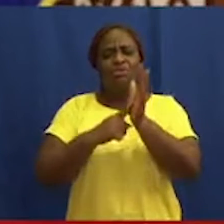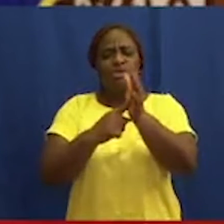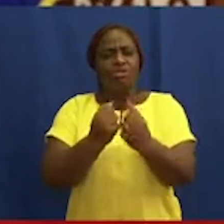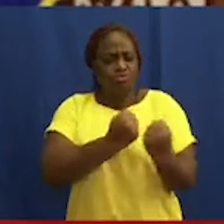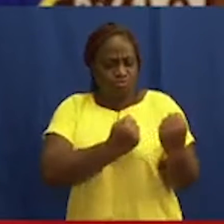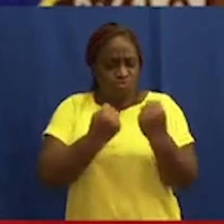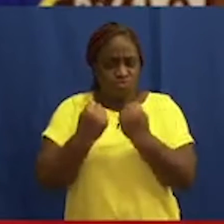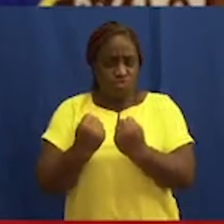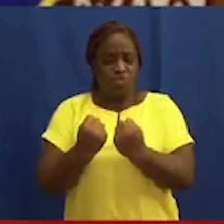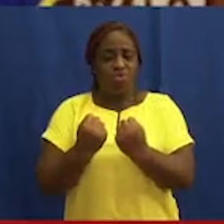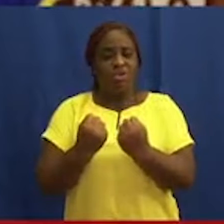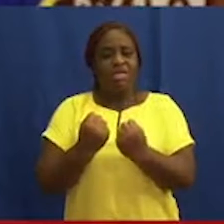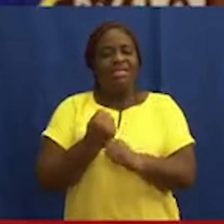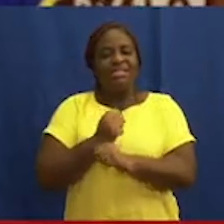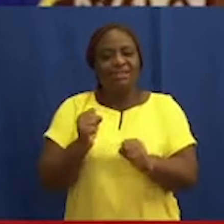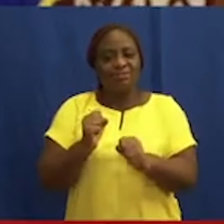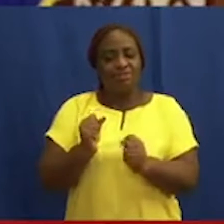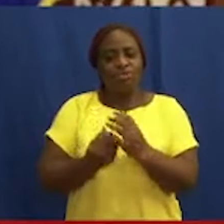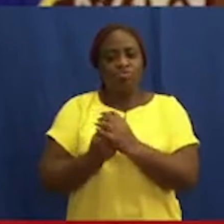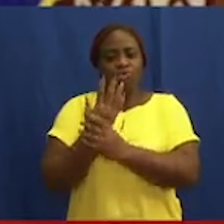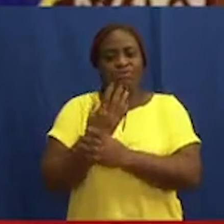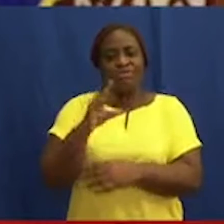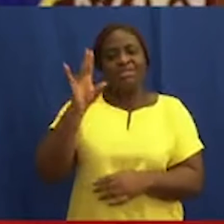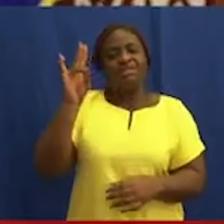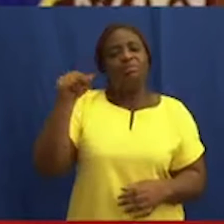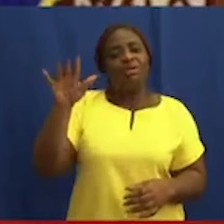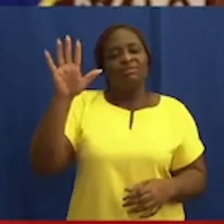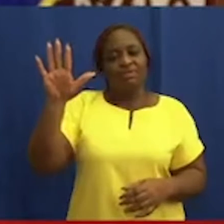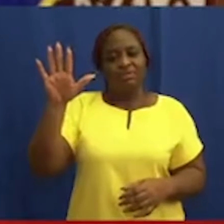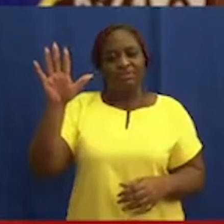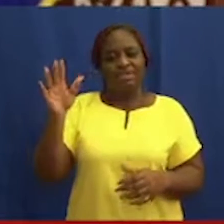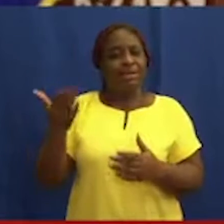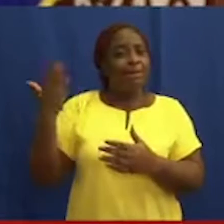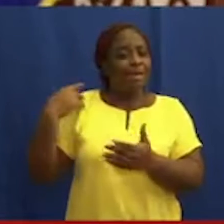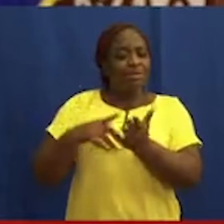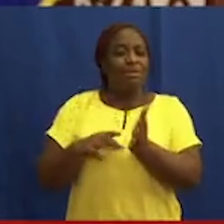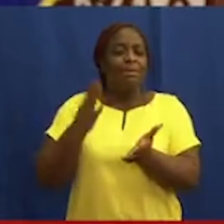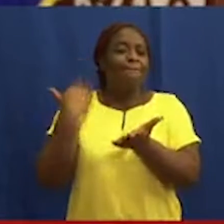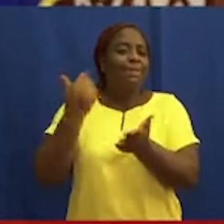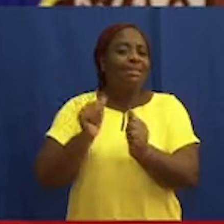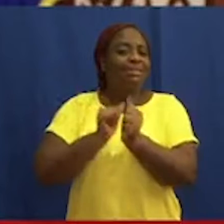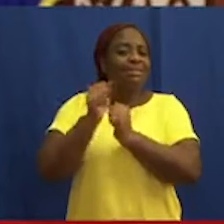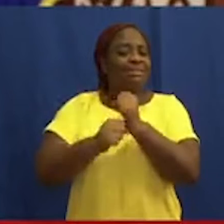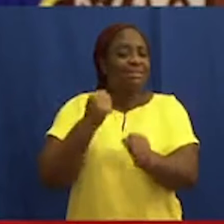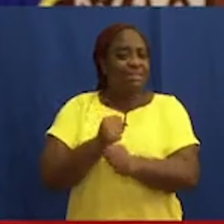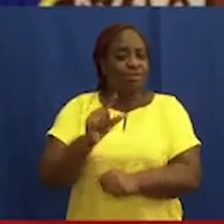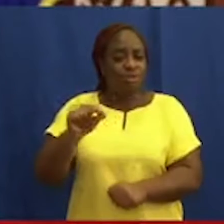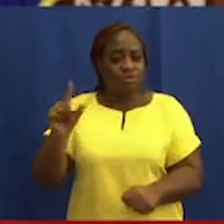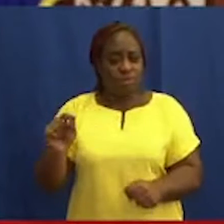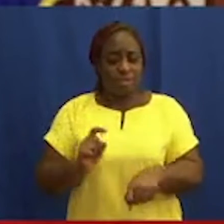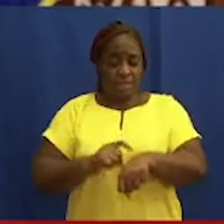da ba farfado ba tukun. Duniya baki ɗaya ta razana da yadda ake samun hauhawar tsadar